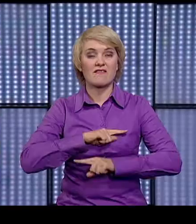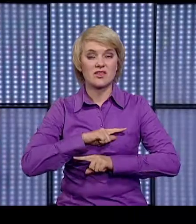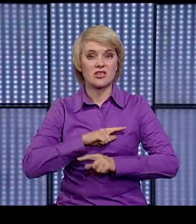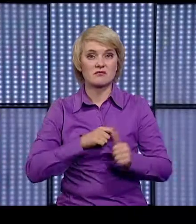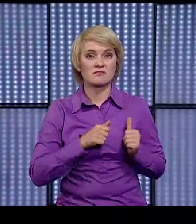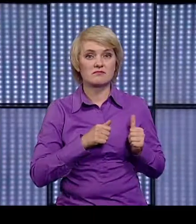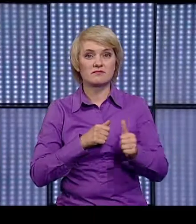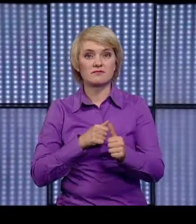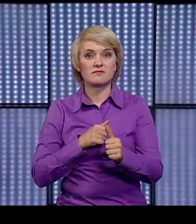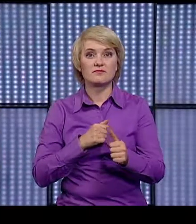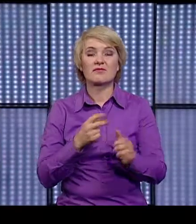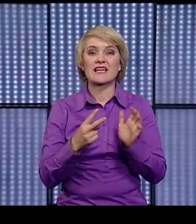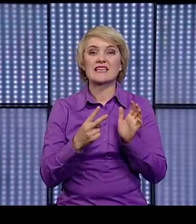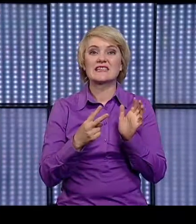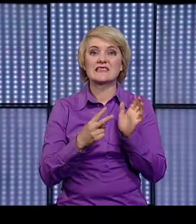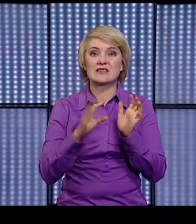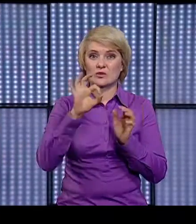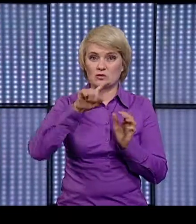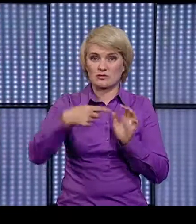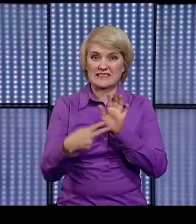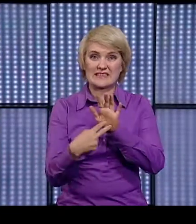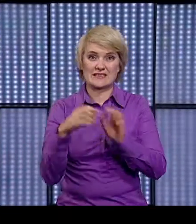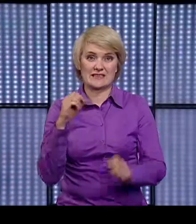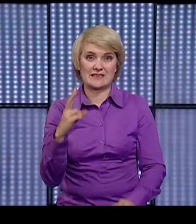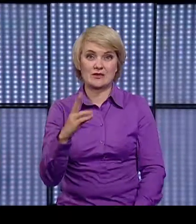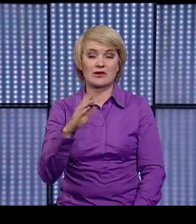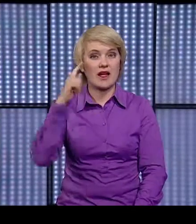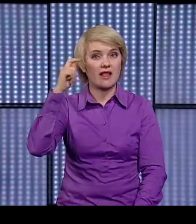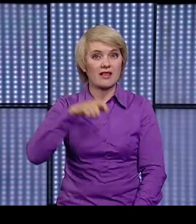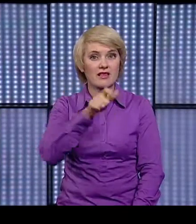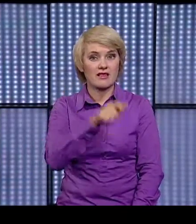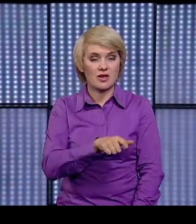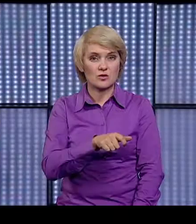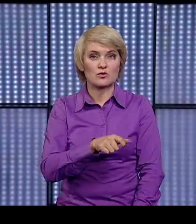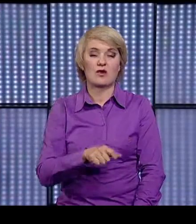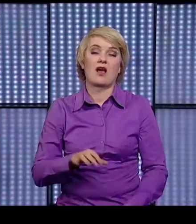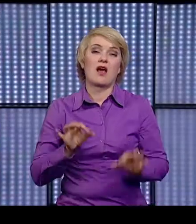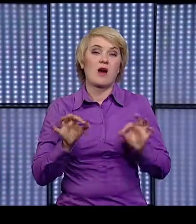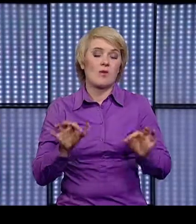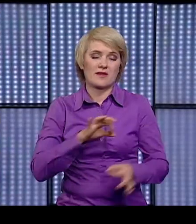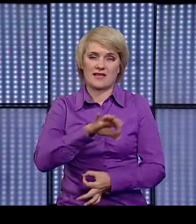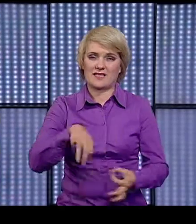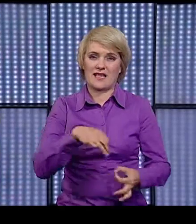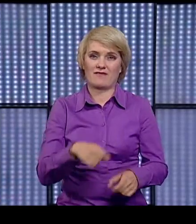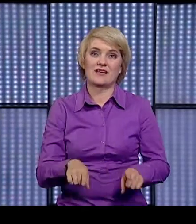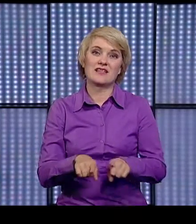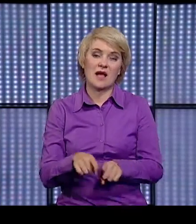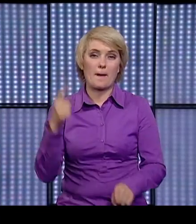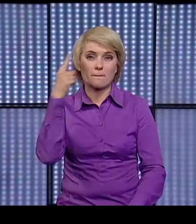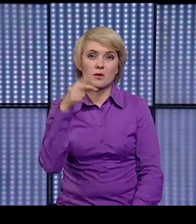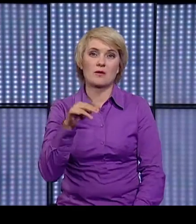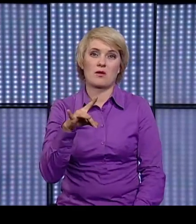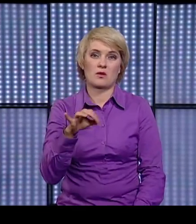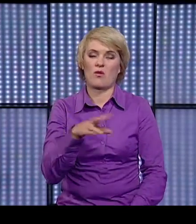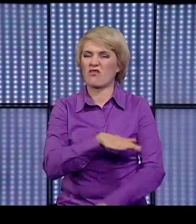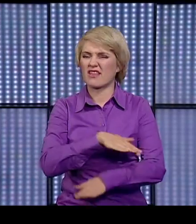поступився 0,07 секунди китайцеві Венпану Хуангу. Коментарі, як то кажуть, зайві. Так, мабуть, подумав і Дмитро,